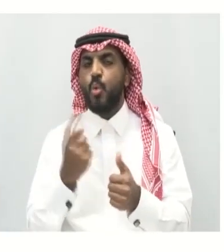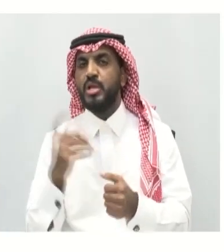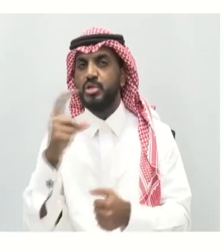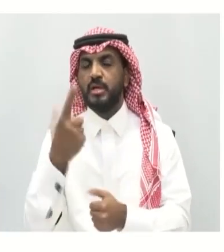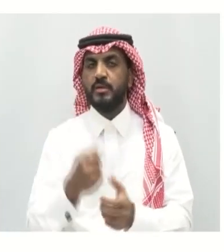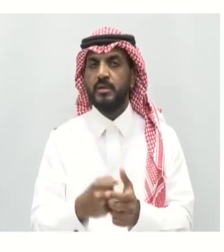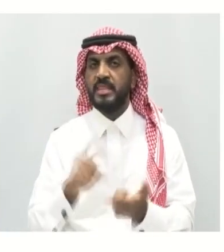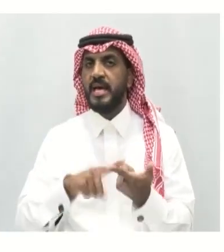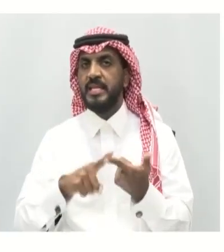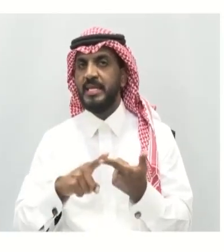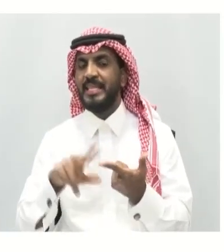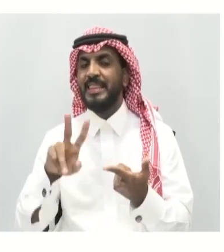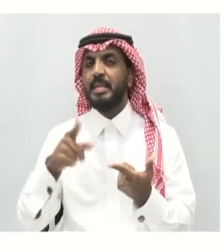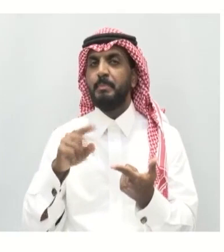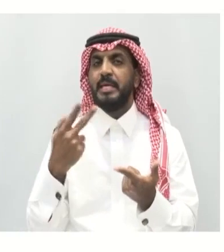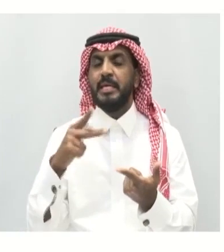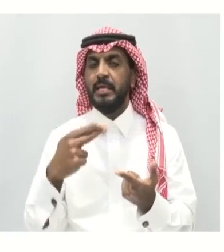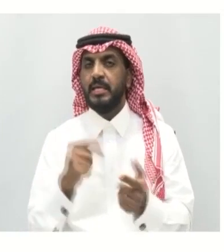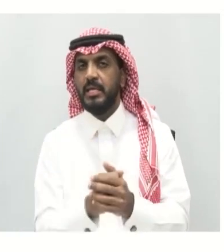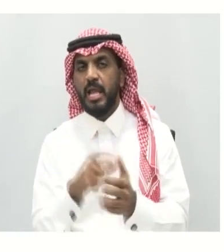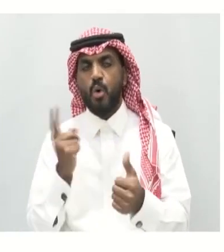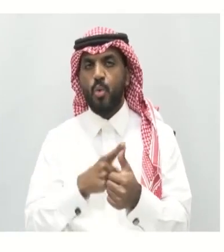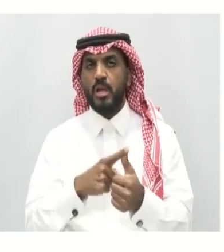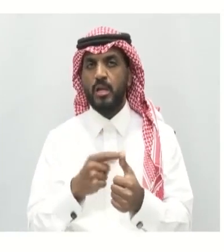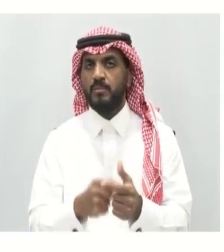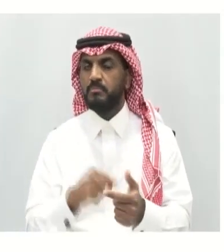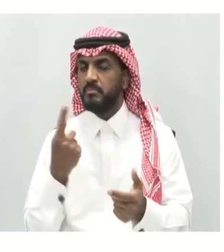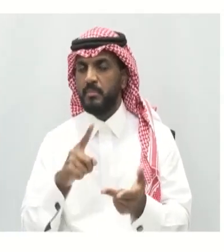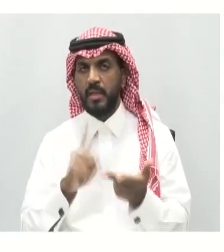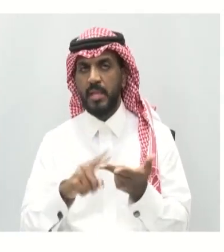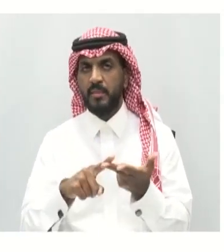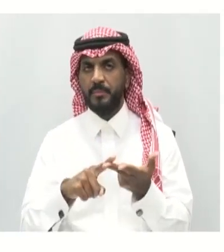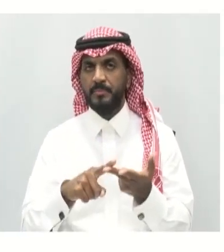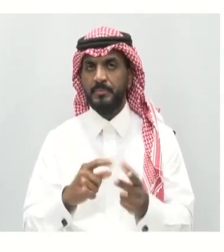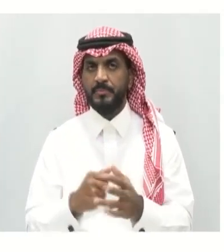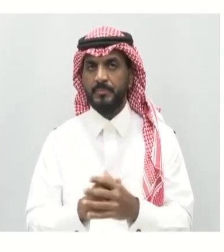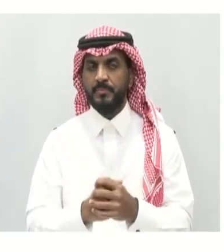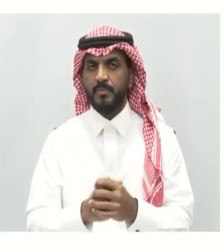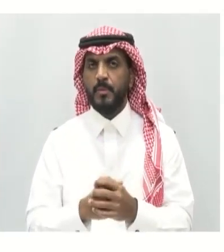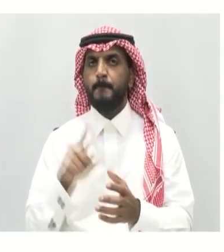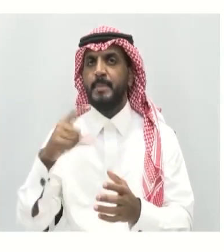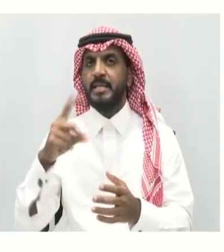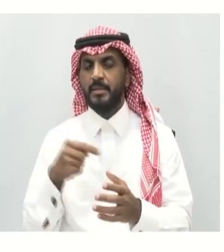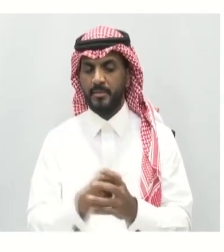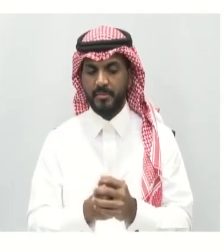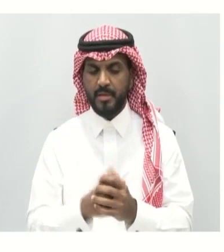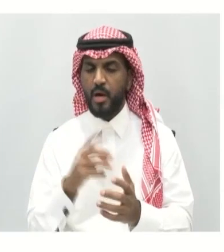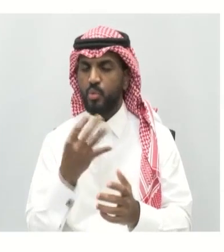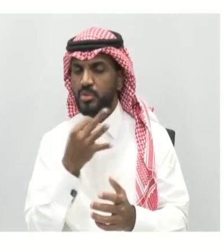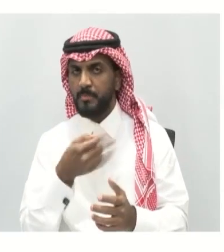نسميه التربيع الاول او نسميه بدر او